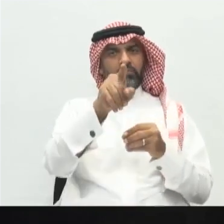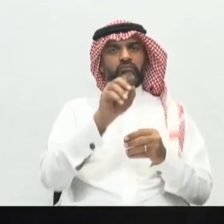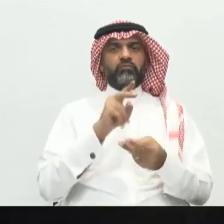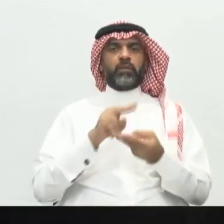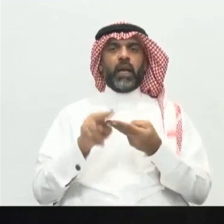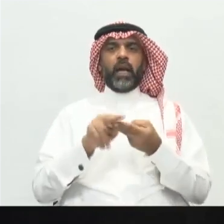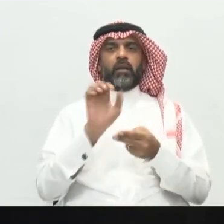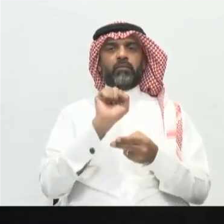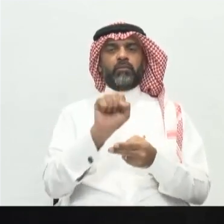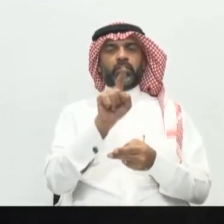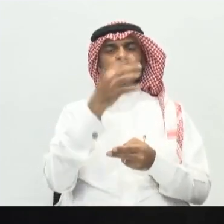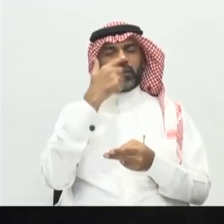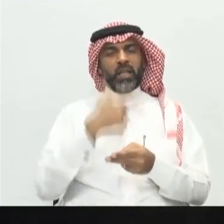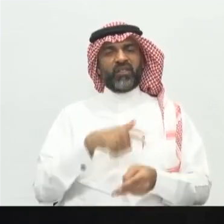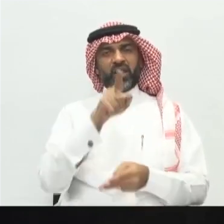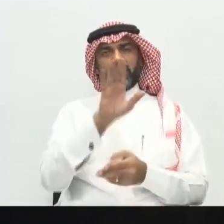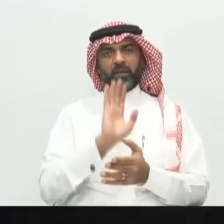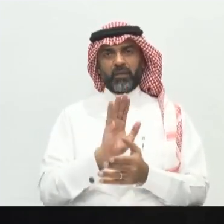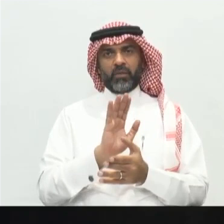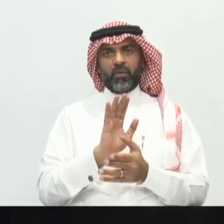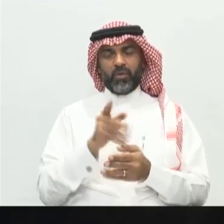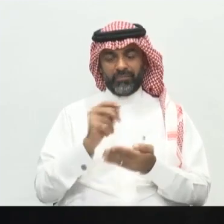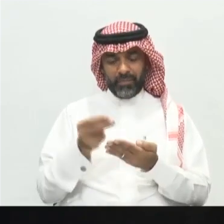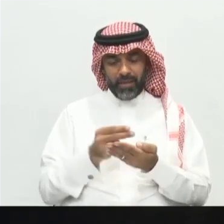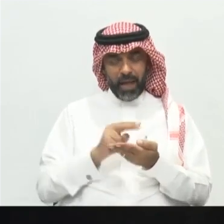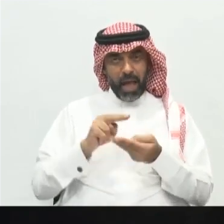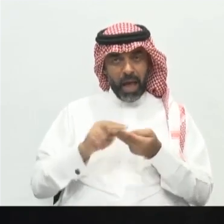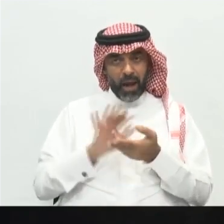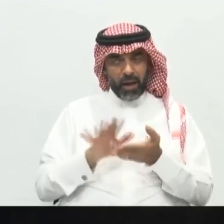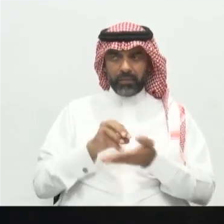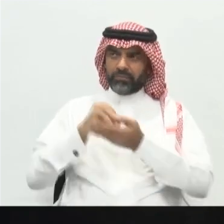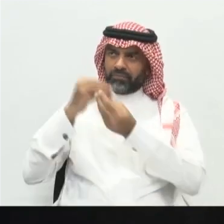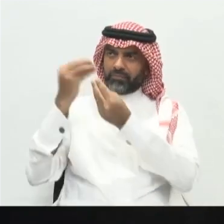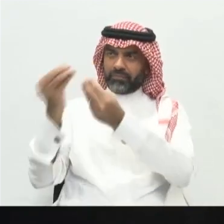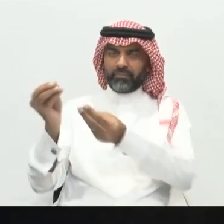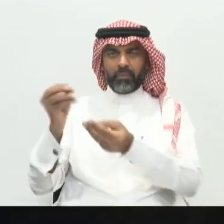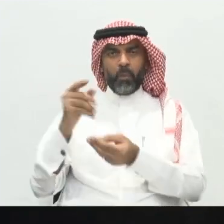هذه هذا المشروع وارساله الى معلمك او